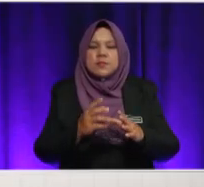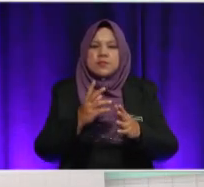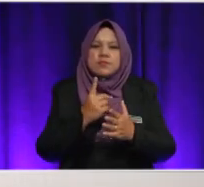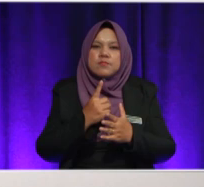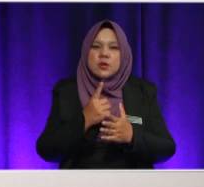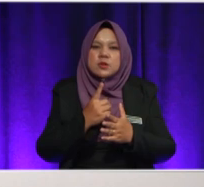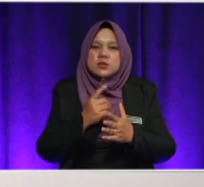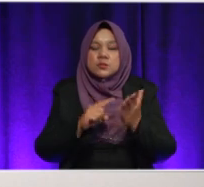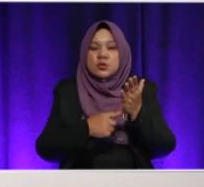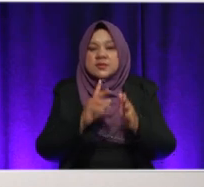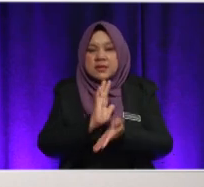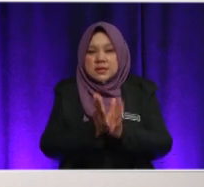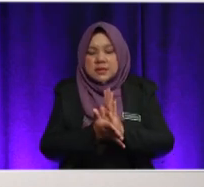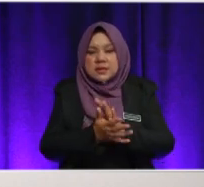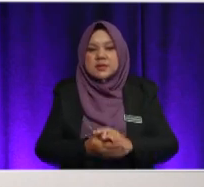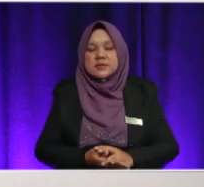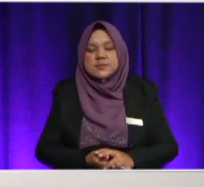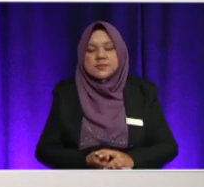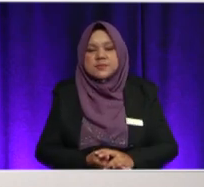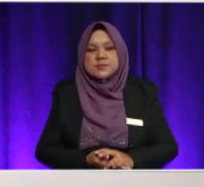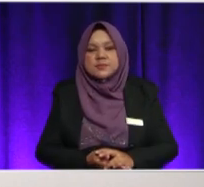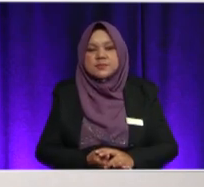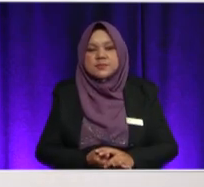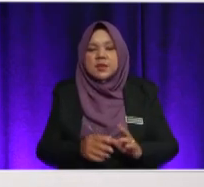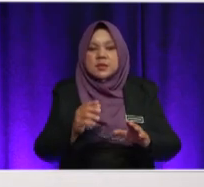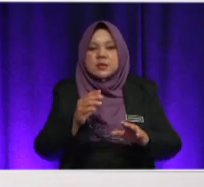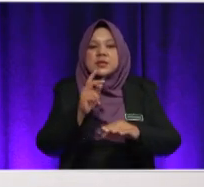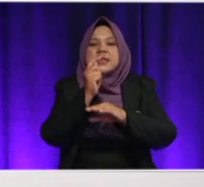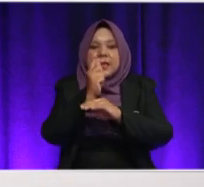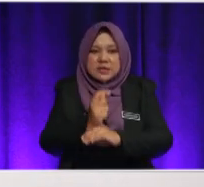sembunyi jadi ini yang ada dekat dapur Rumah Kita Sendiri yaitu